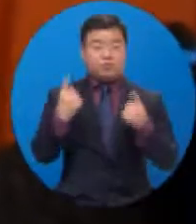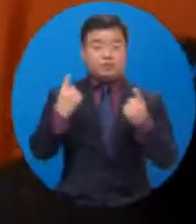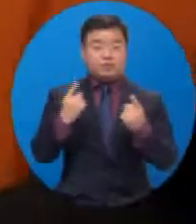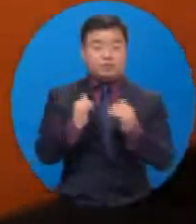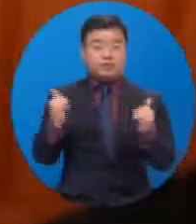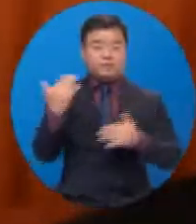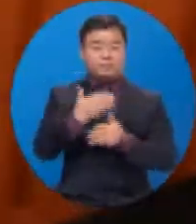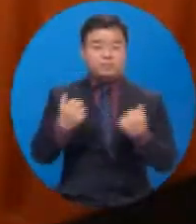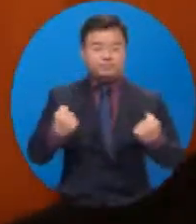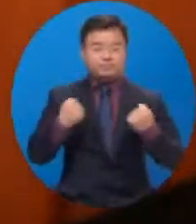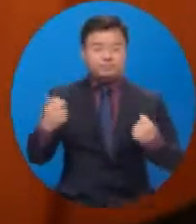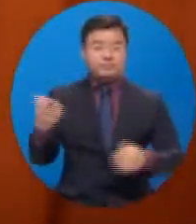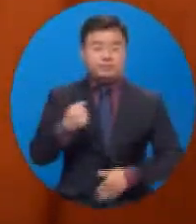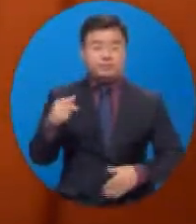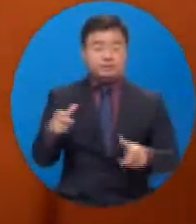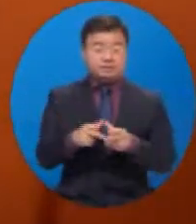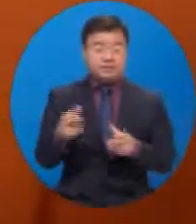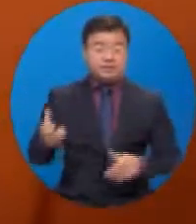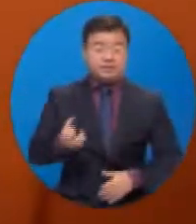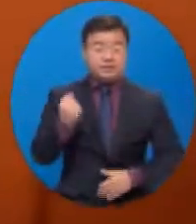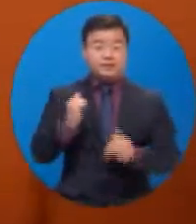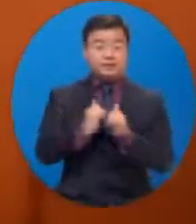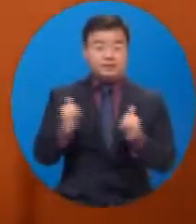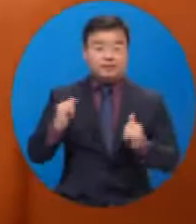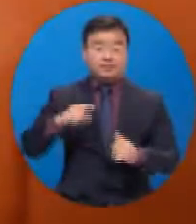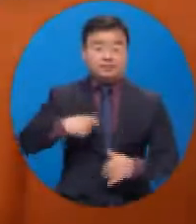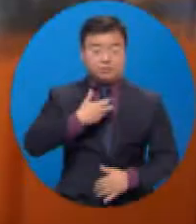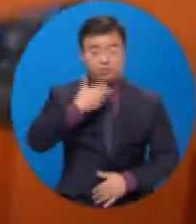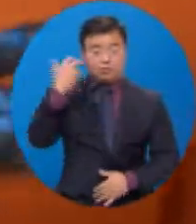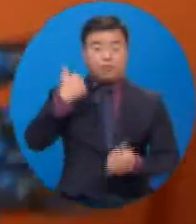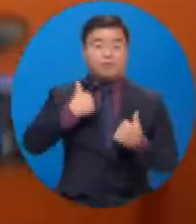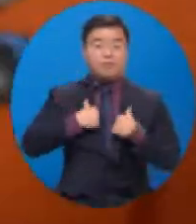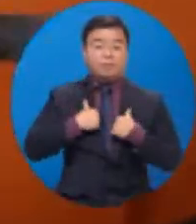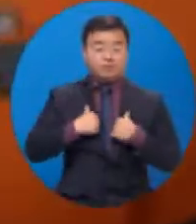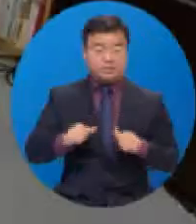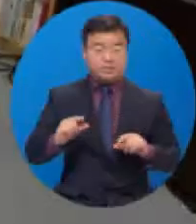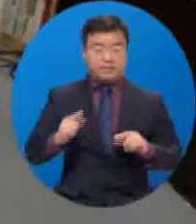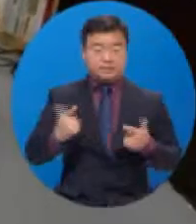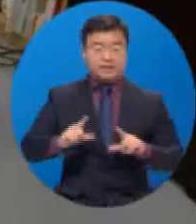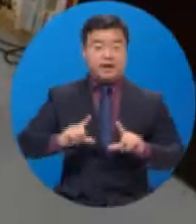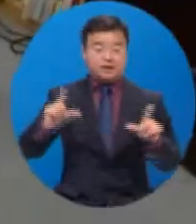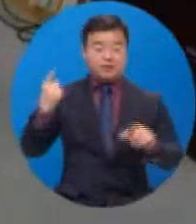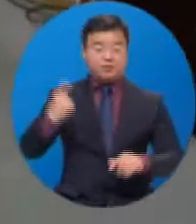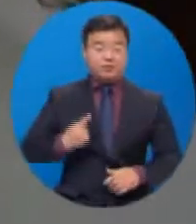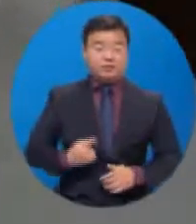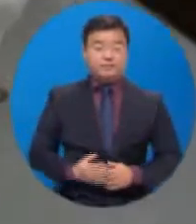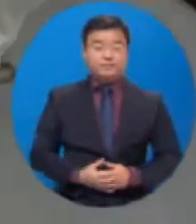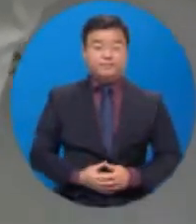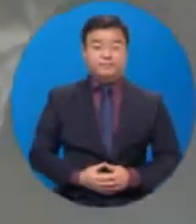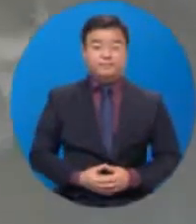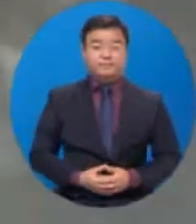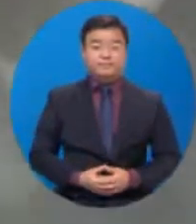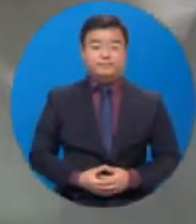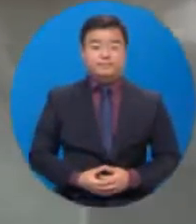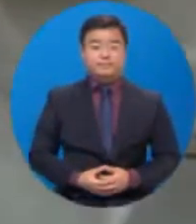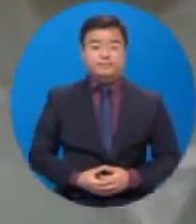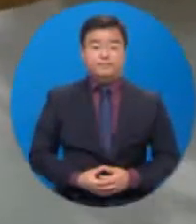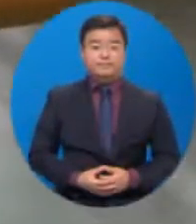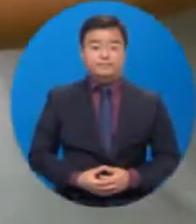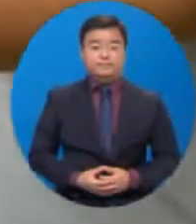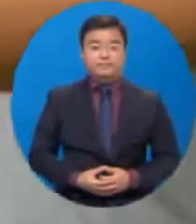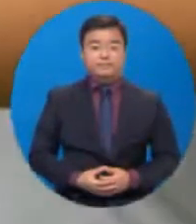건강해지고 장애를 가진 사람들도 자신의 꿈을 포기하지 않아도 되는 날이 꼭 올 겁니다.